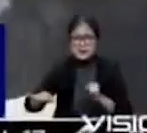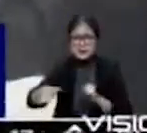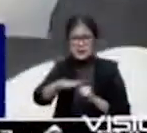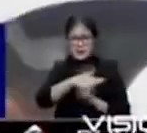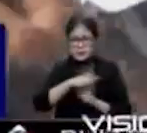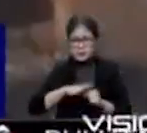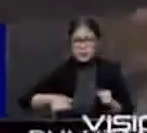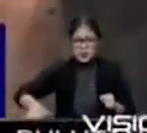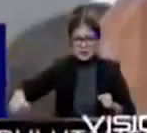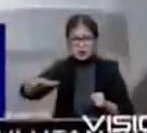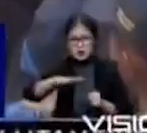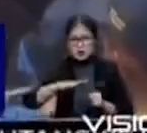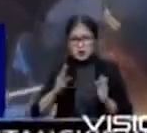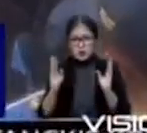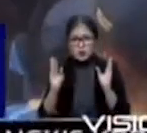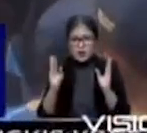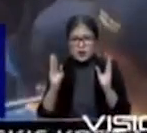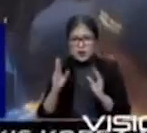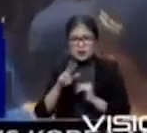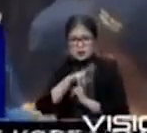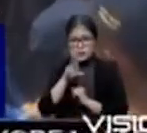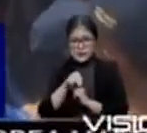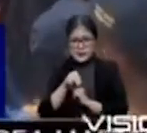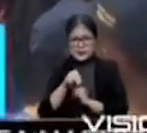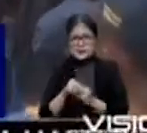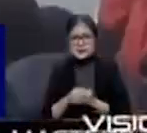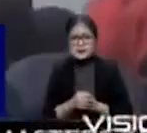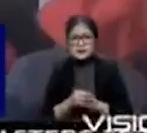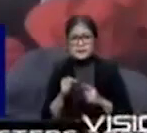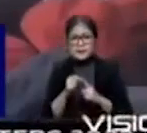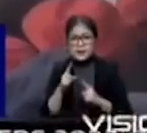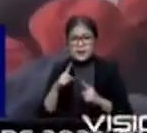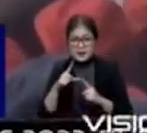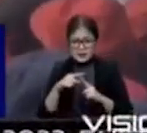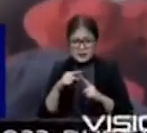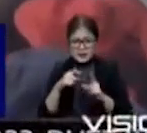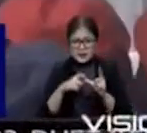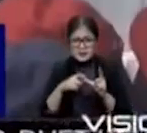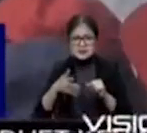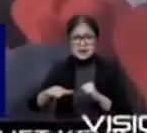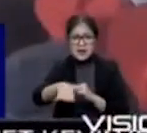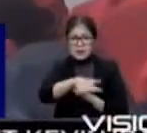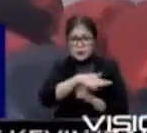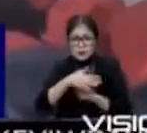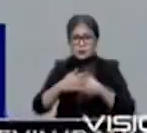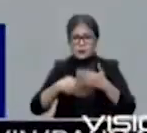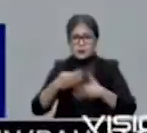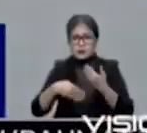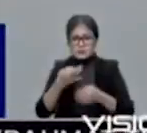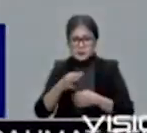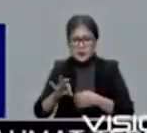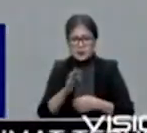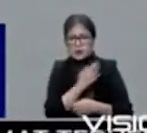Cirata Purwakarta Jawa Barat ves terabung ini menjadi sejarah baru bangsa lataran tercatat sebagai yang terbesar di